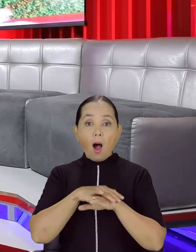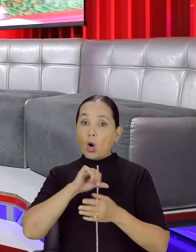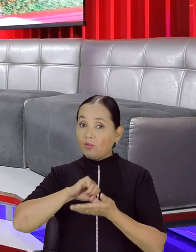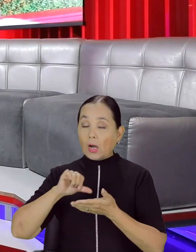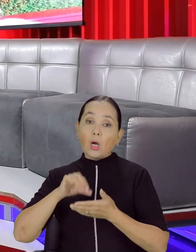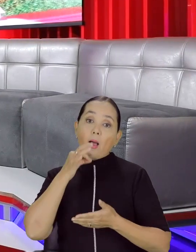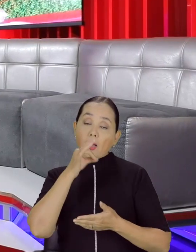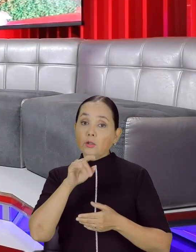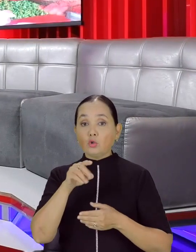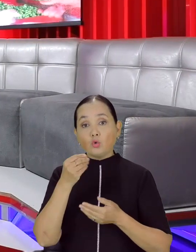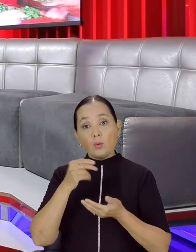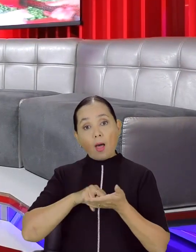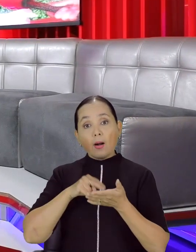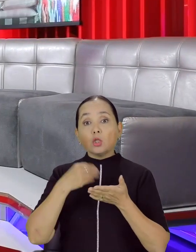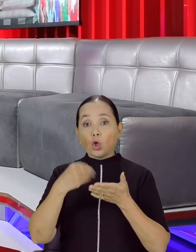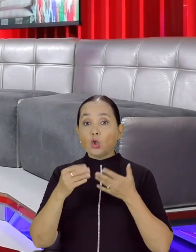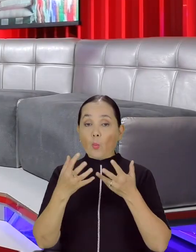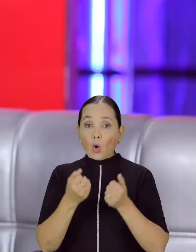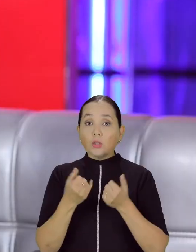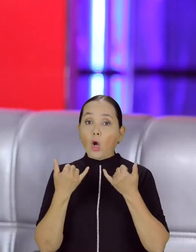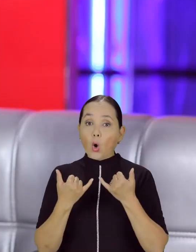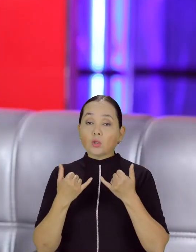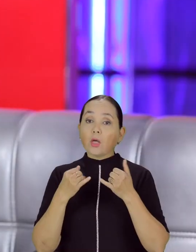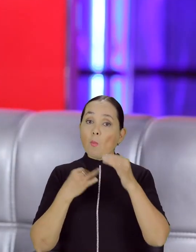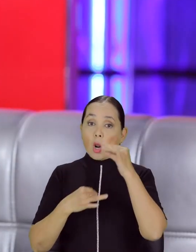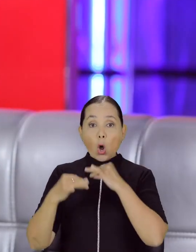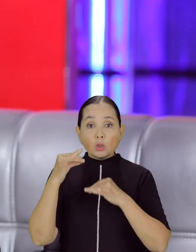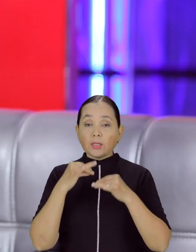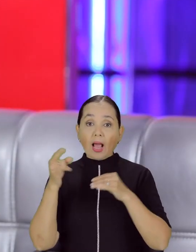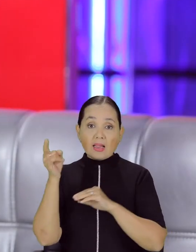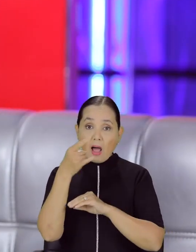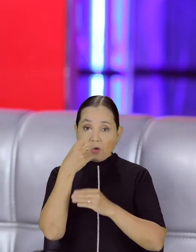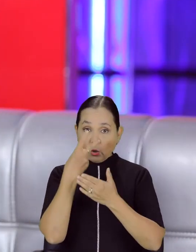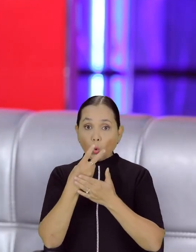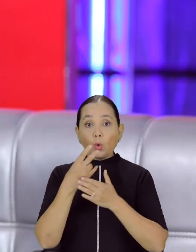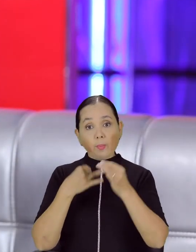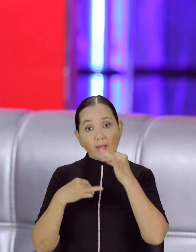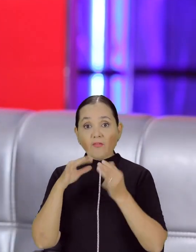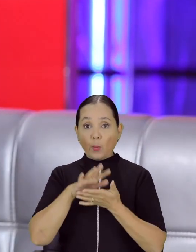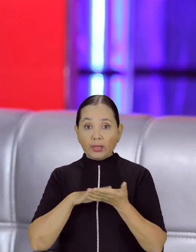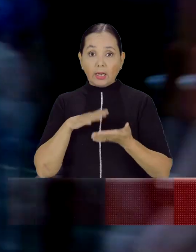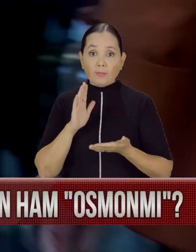vakillari aytayapti, shu narxlardan sotib olyapmiz deb. Hozir mulohazalarni lavhani ko'rib olib, keyin davom ettiraylik.